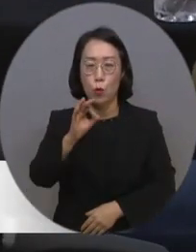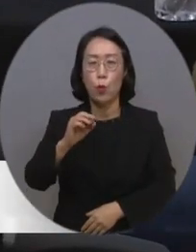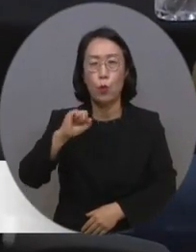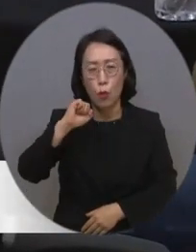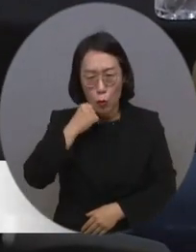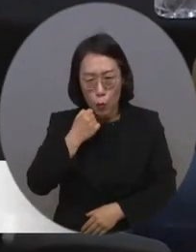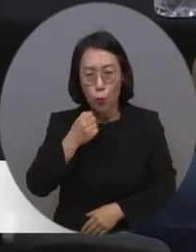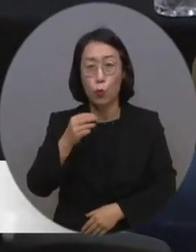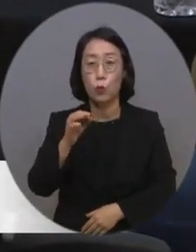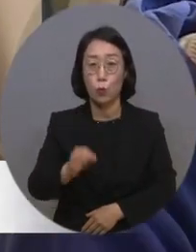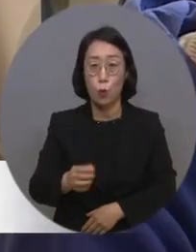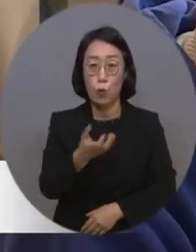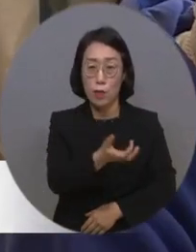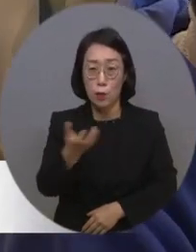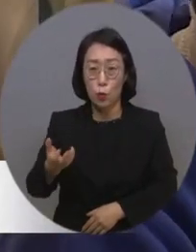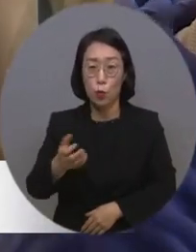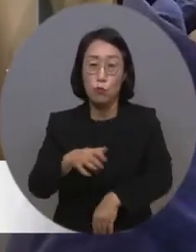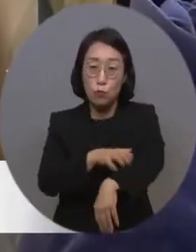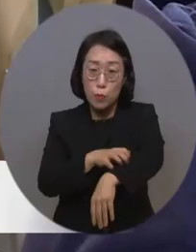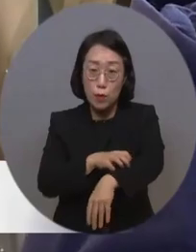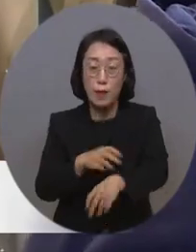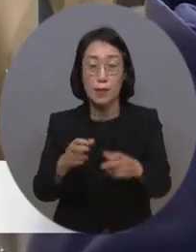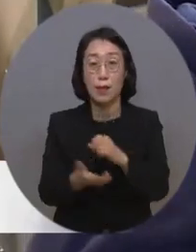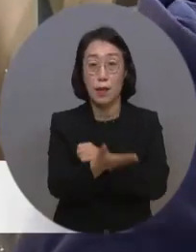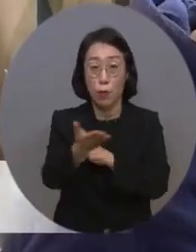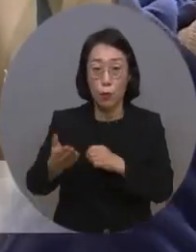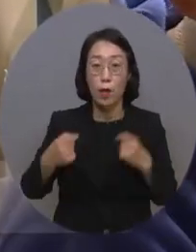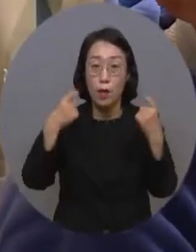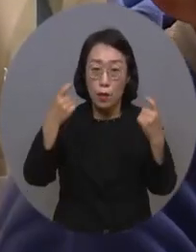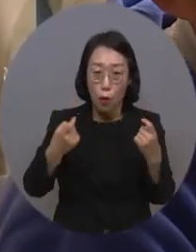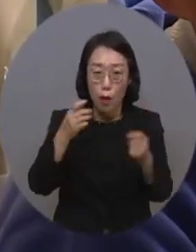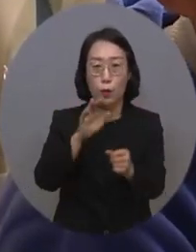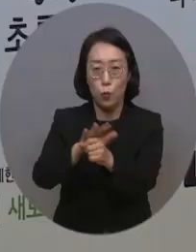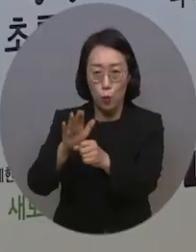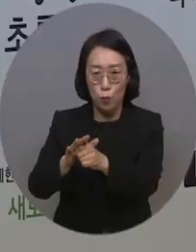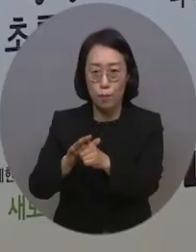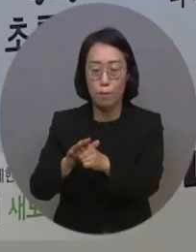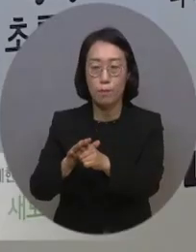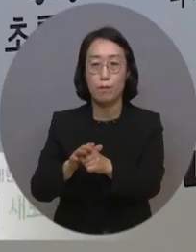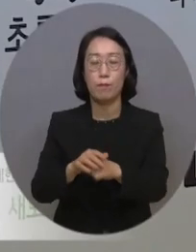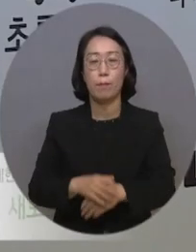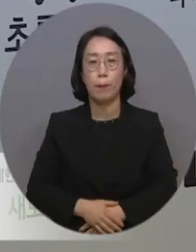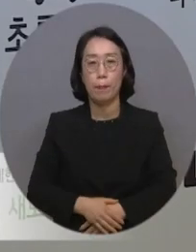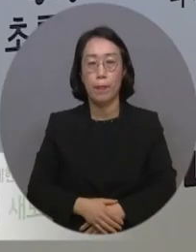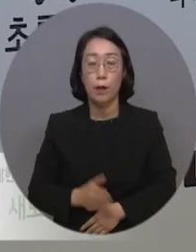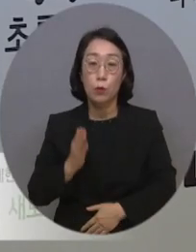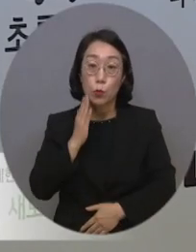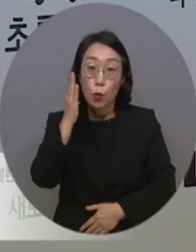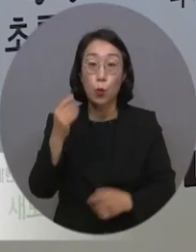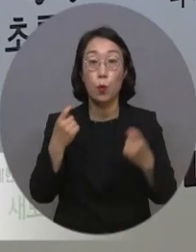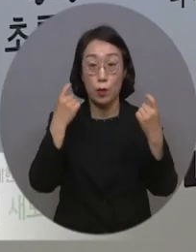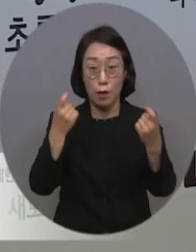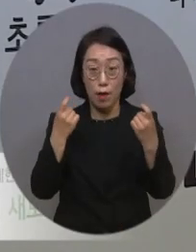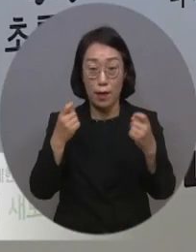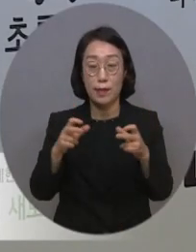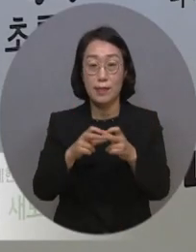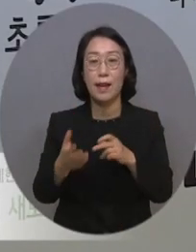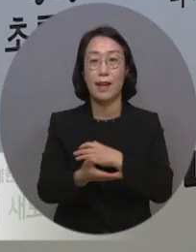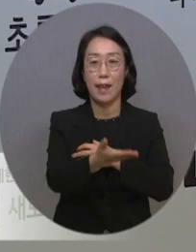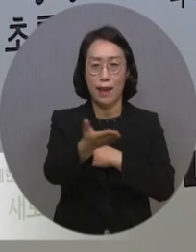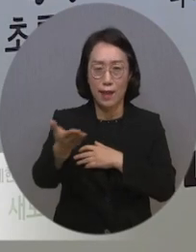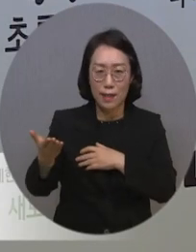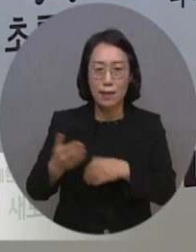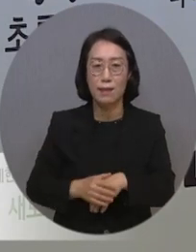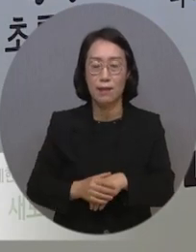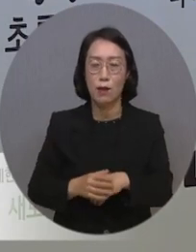있는 장애인들을 위해 다양한 여행 기회를 제공해 왔습니다. 초록여행은 우리 장애인들이